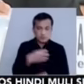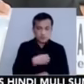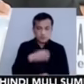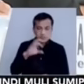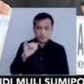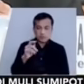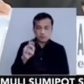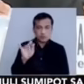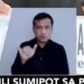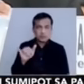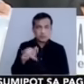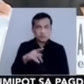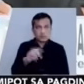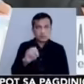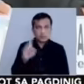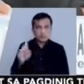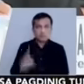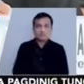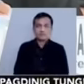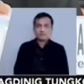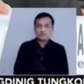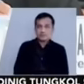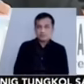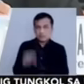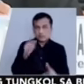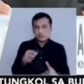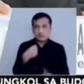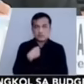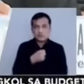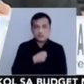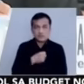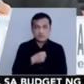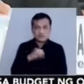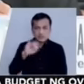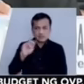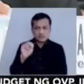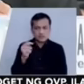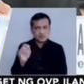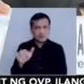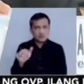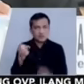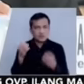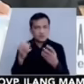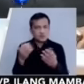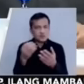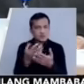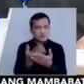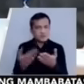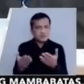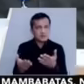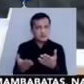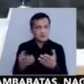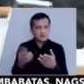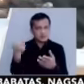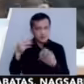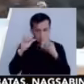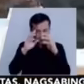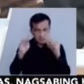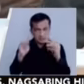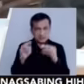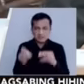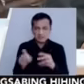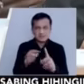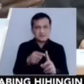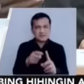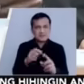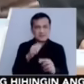po1 punto ni Senador jingo Estrada tila dumami ang ari-arian nito nung mayor na bagay na itinanggi ni kalay